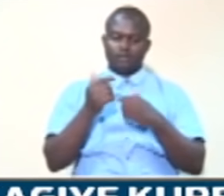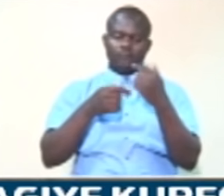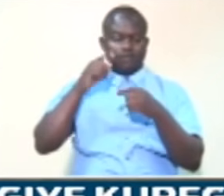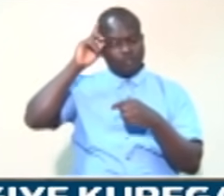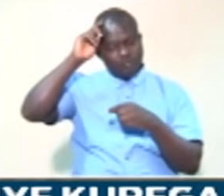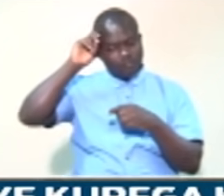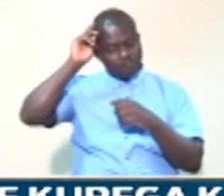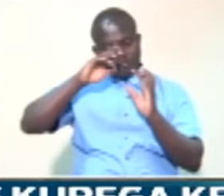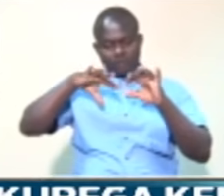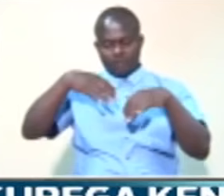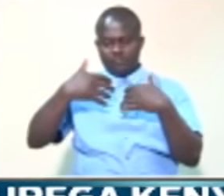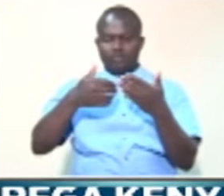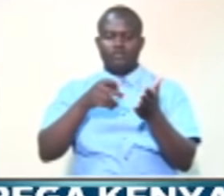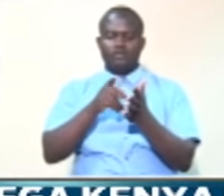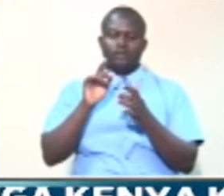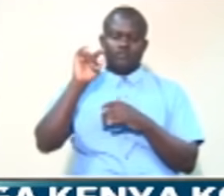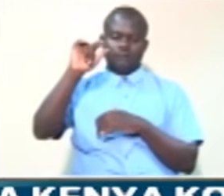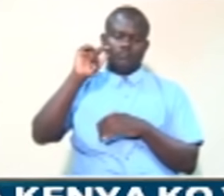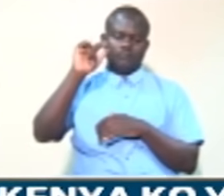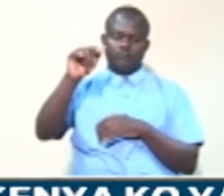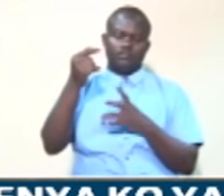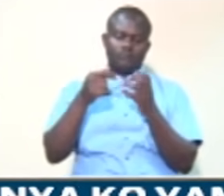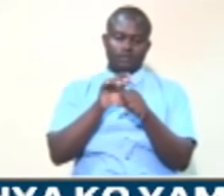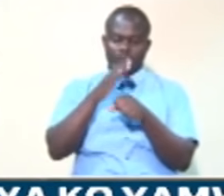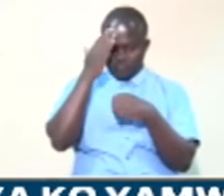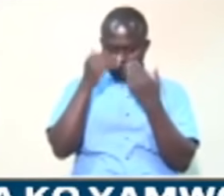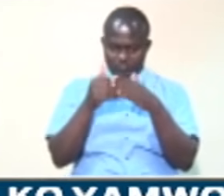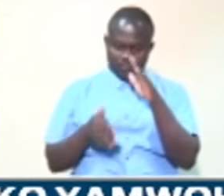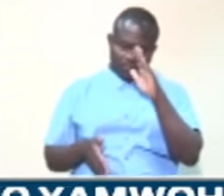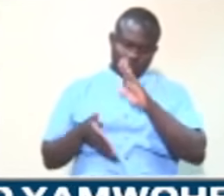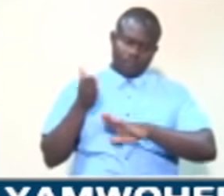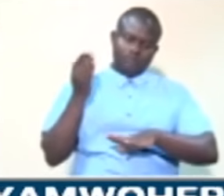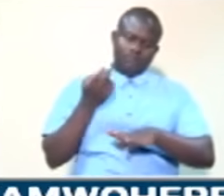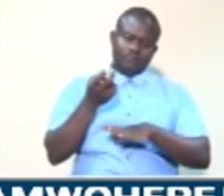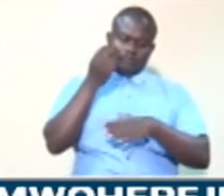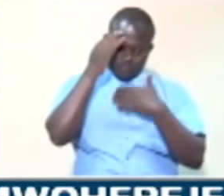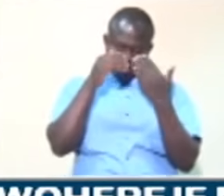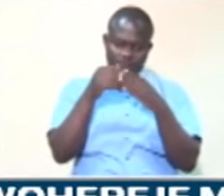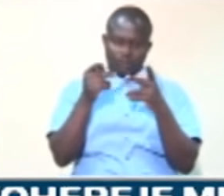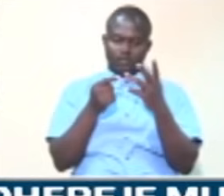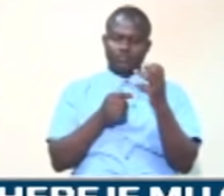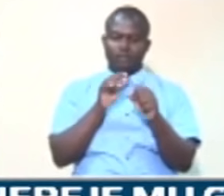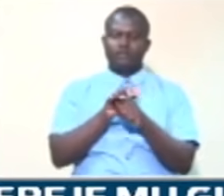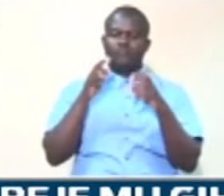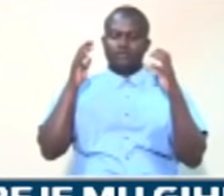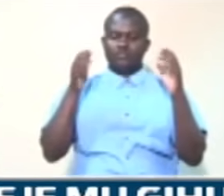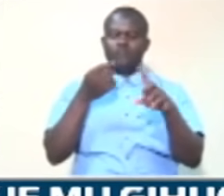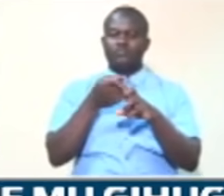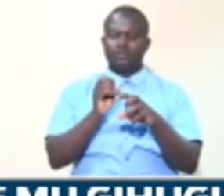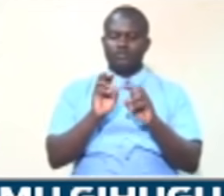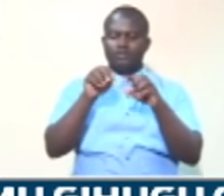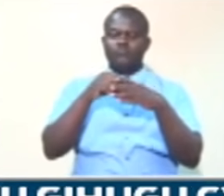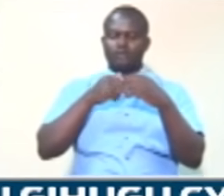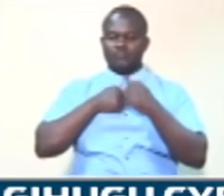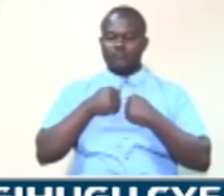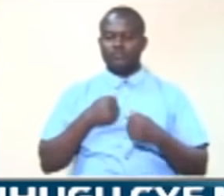gutekerezwa uko hagurwa indege zitwara imizigo kugira ngo zihutishe ubwikorezi, kuko hari ingano nini y'ibicuruzwa biva cyangwa biza mu